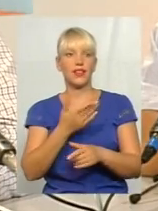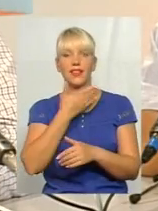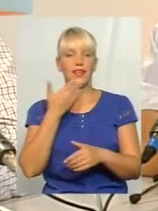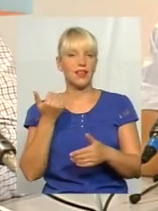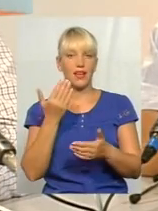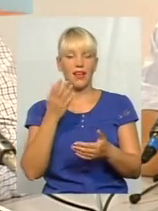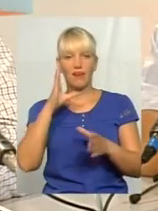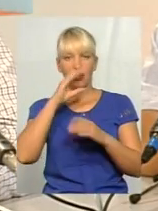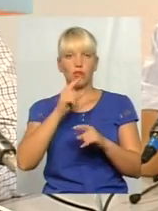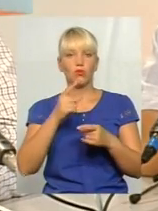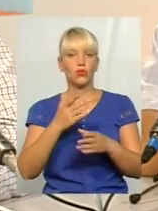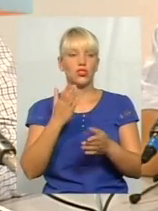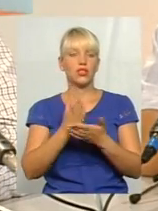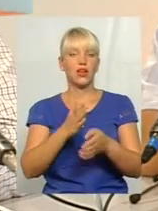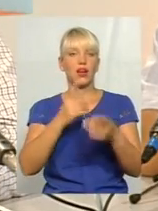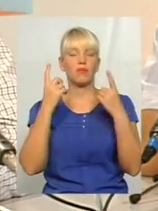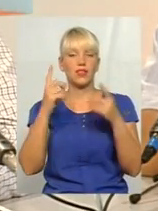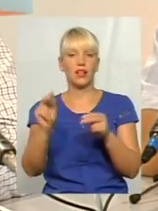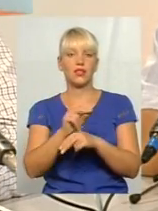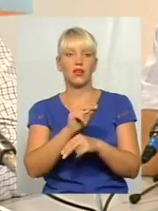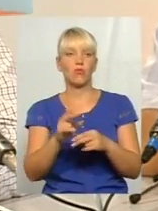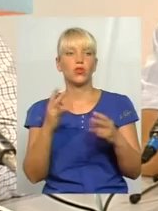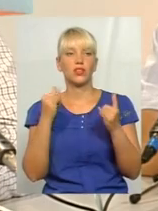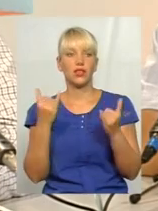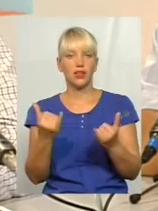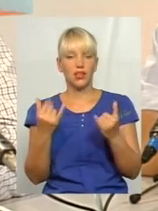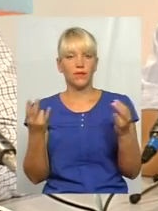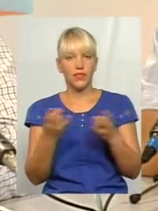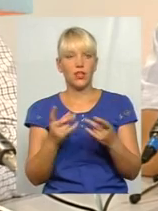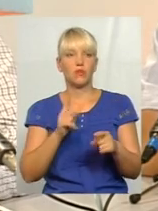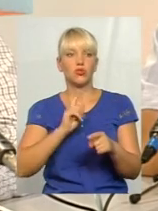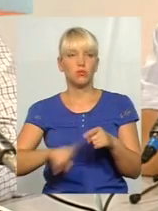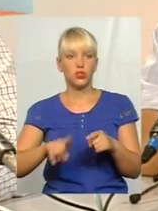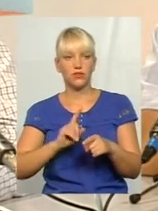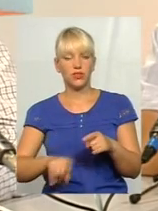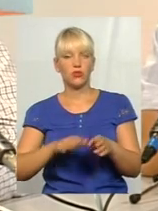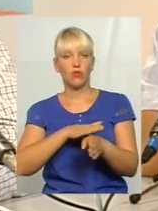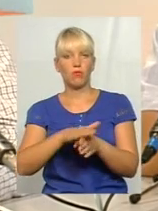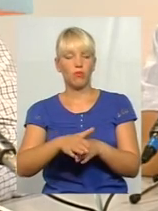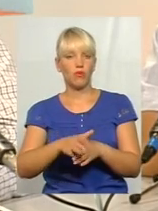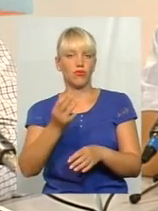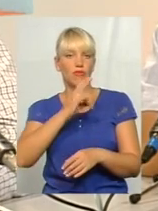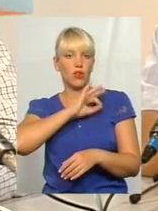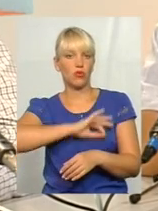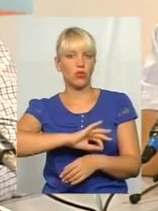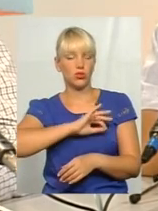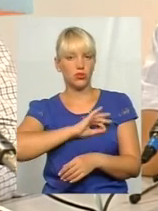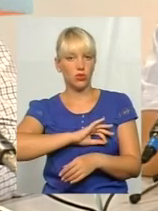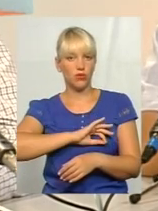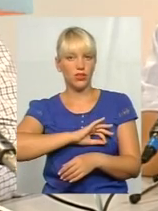тому що відбуваються капітальні ремонти і треба щоби швидко в повній мірі використовувати всі